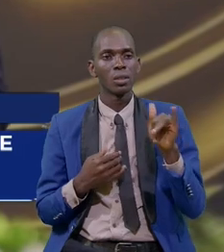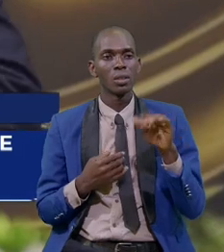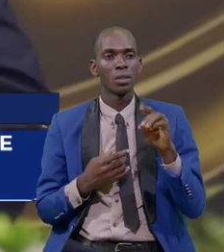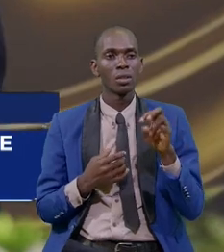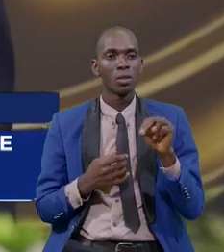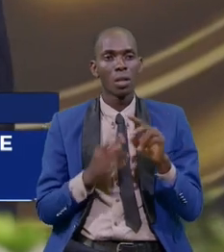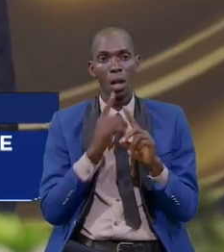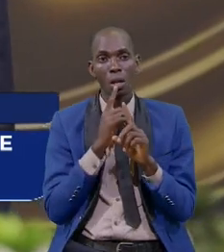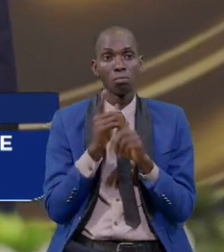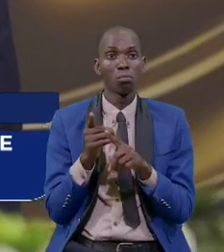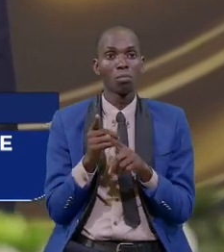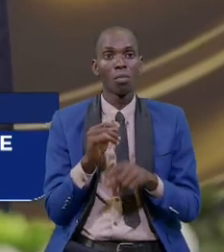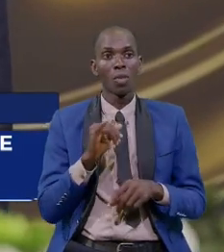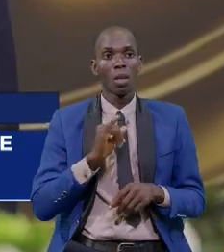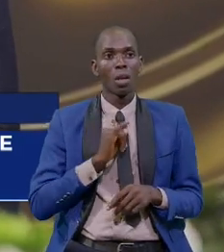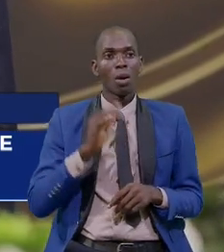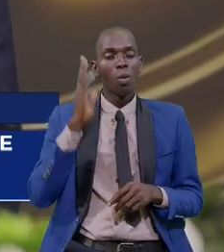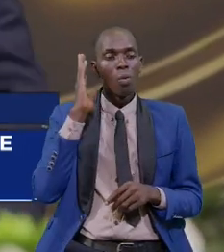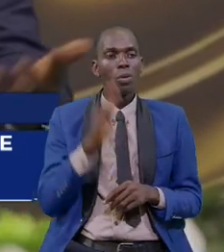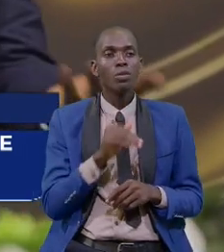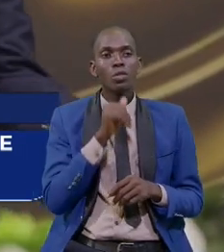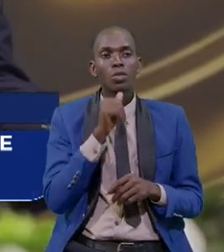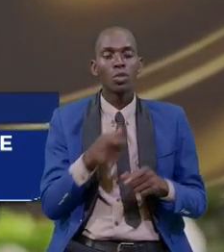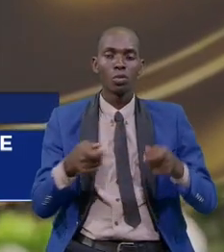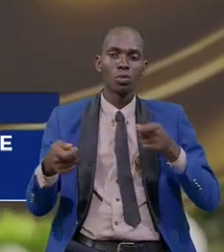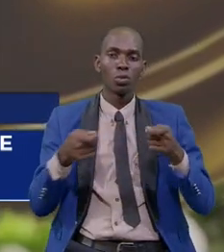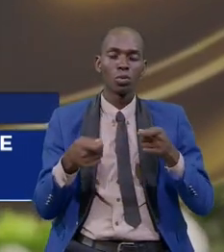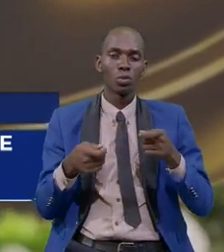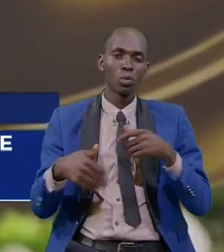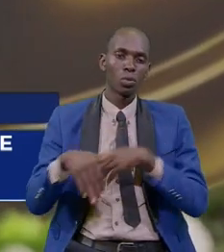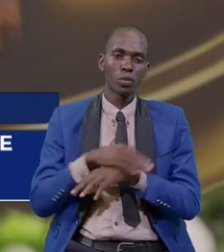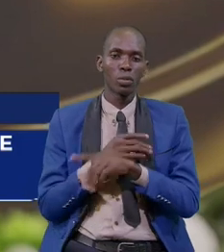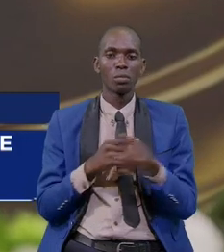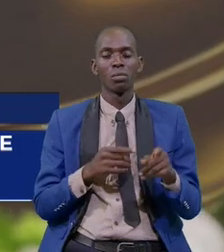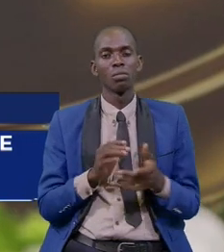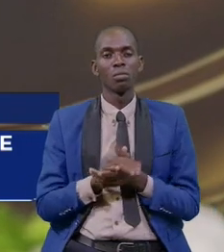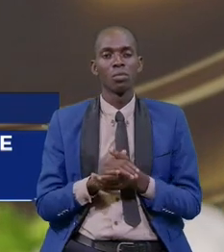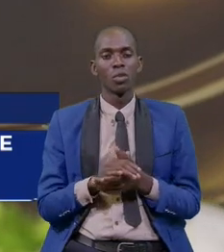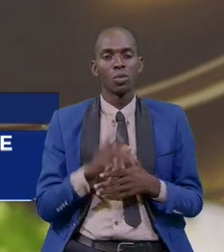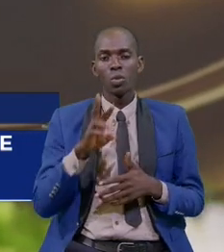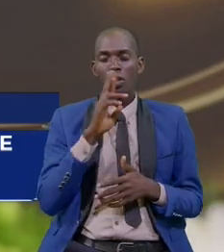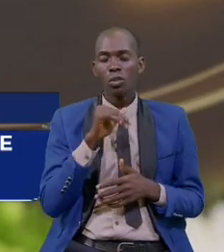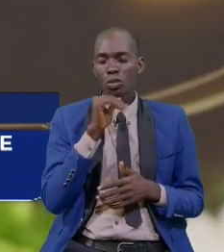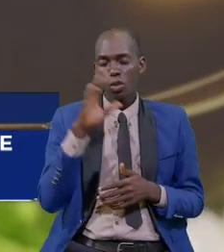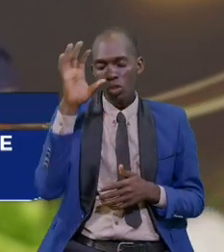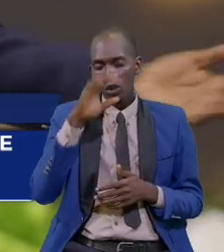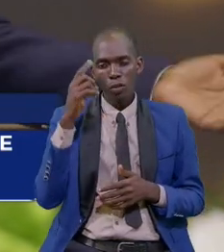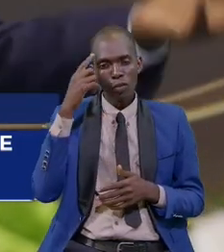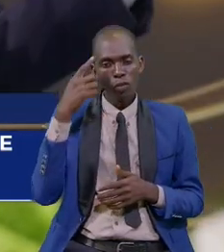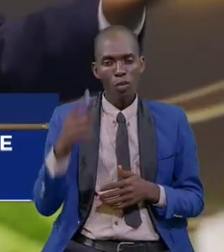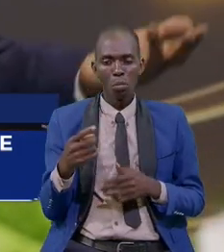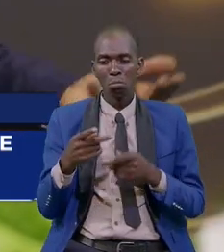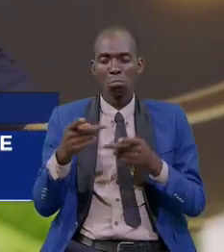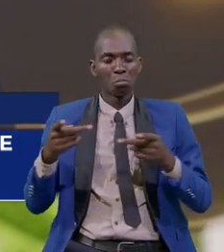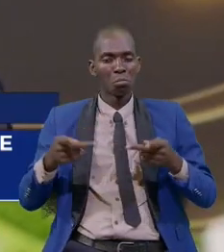Gédéon leur dit, moi, je ne dominerai point sur vous. Il ne recherchait pas la position dans ce qu'il faisait, ceux qui aident les